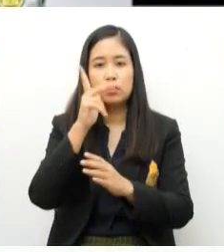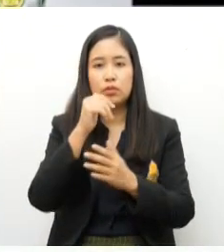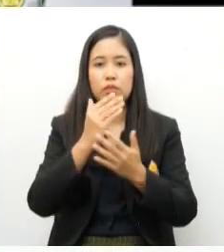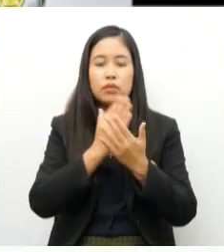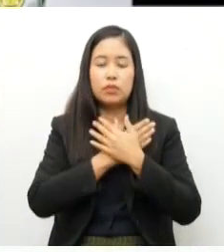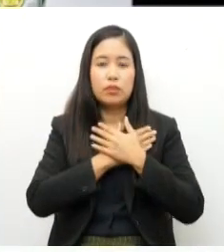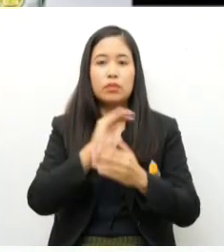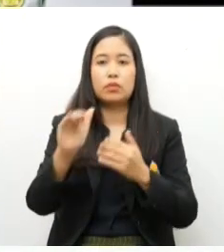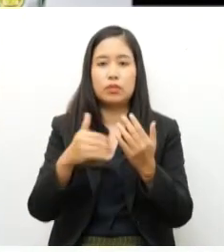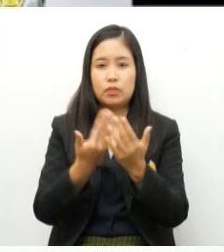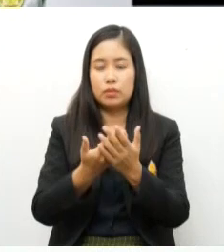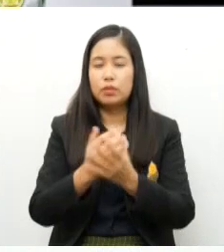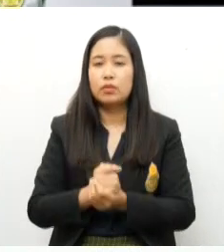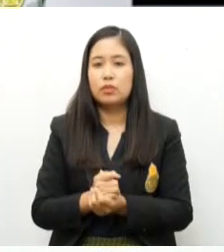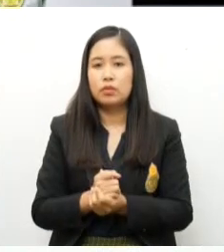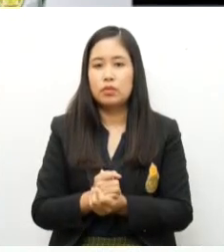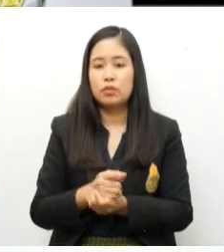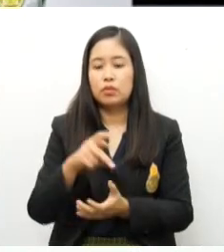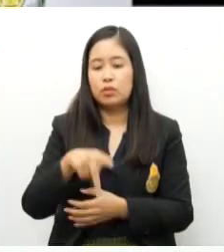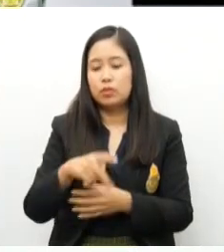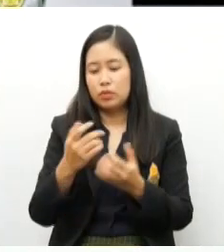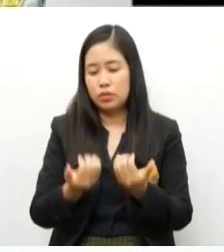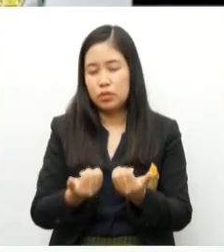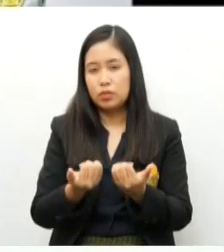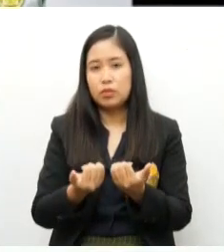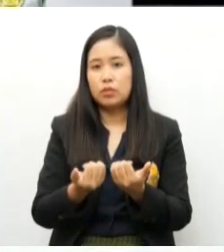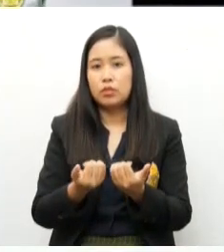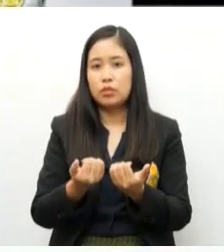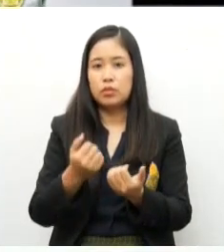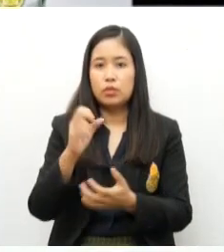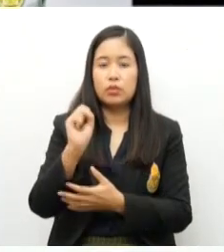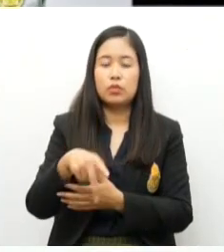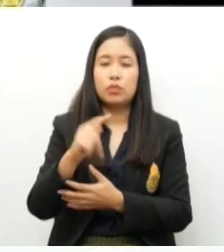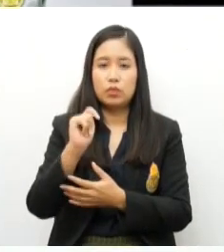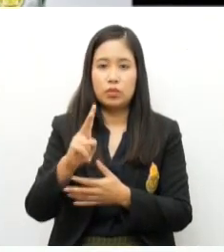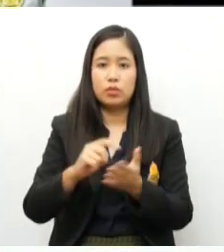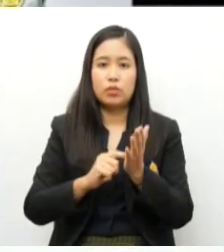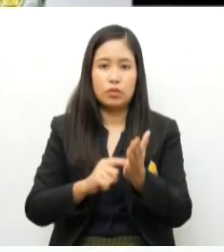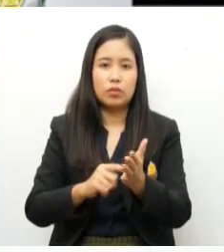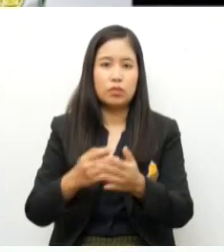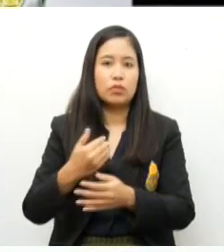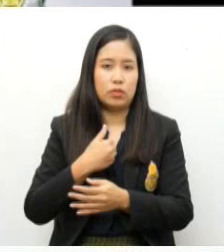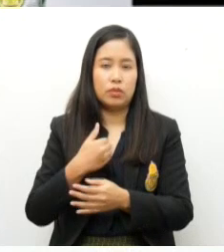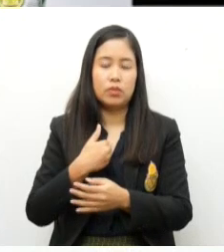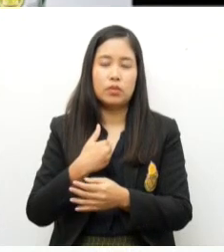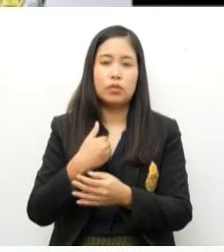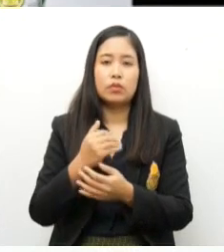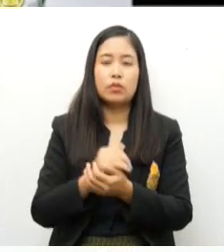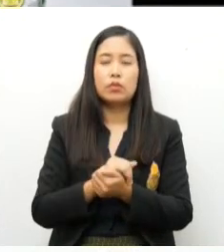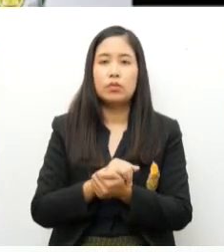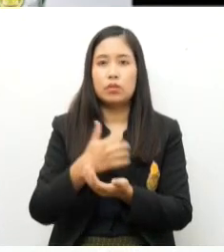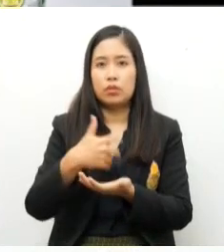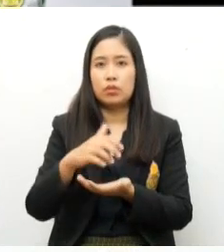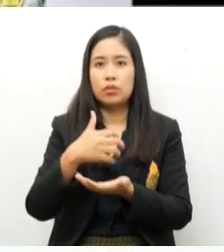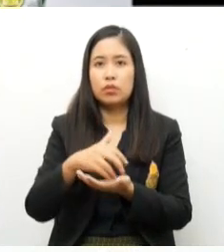ครับครับในพุธวันนี้เราก็มีประเด็นของสปท.ที่จะนำเรียนที่จะบอกกล่าว